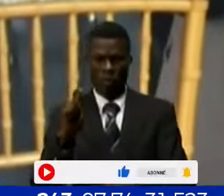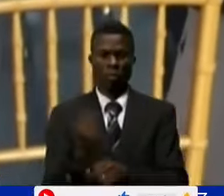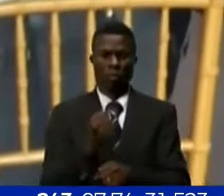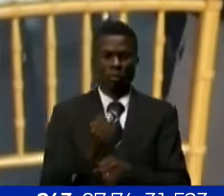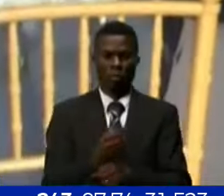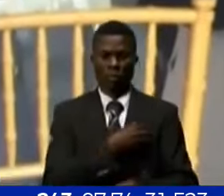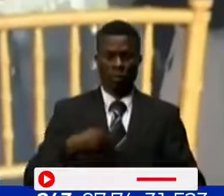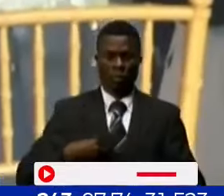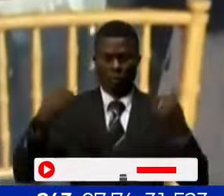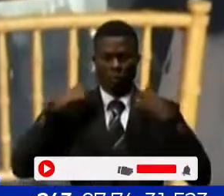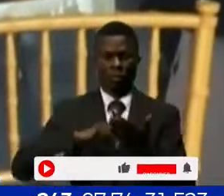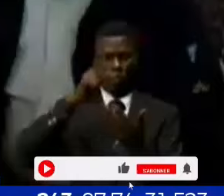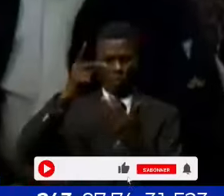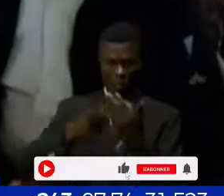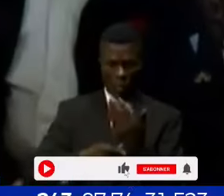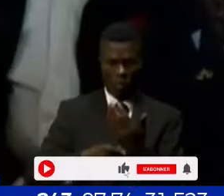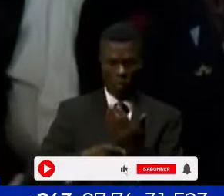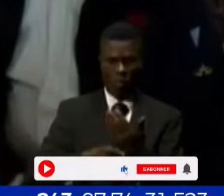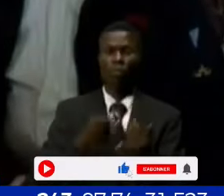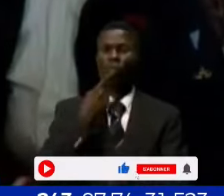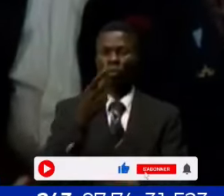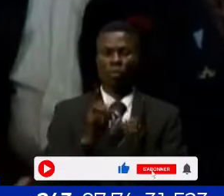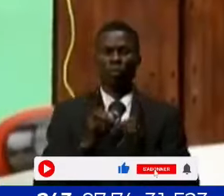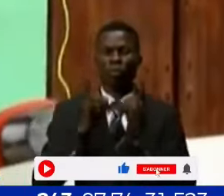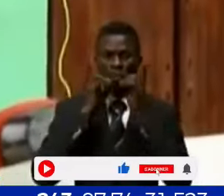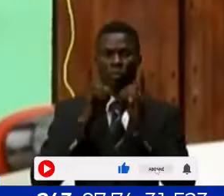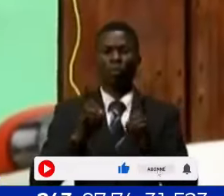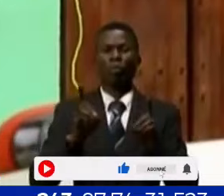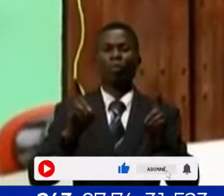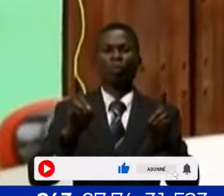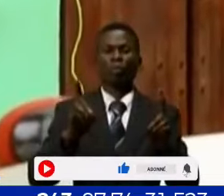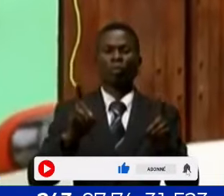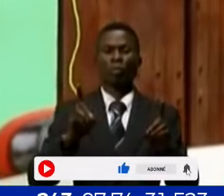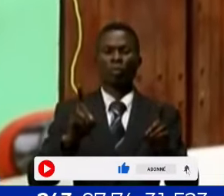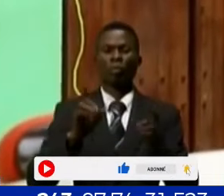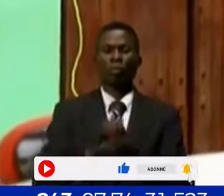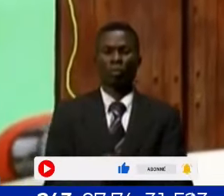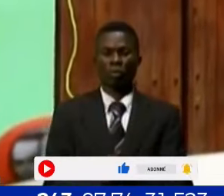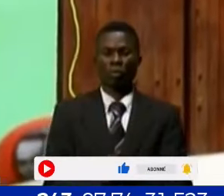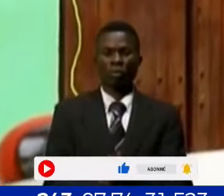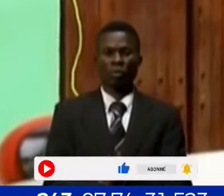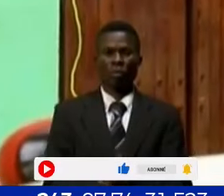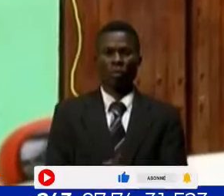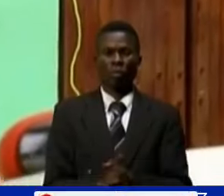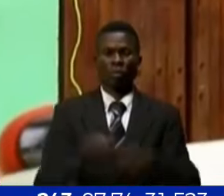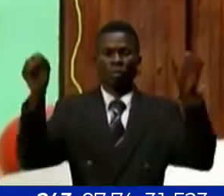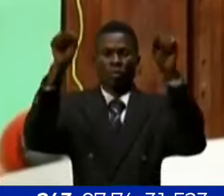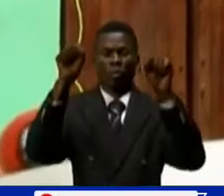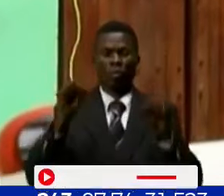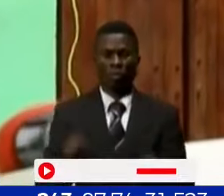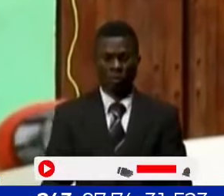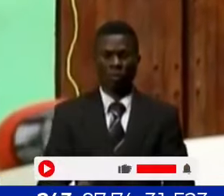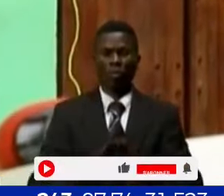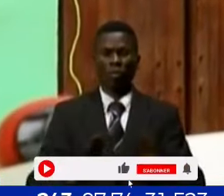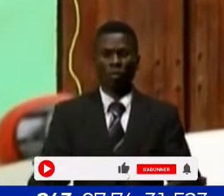Nombana, chef du projet Koteko, qui a prononcé son mot de circonstance. Le chiffre ressorti du système de suivi et